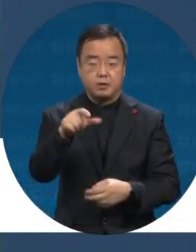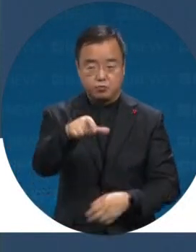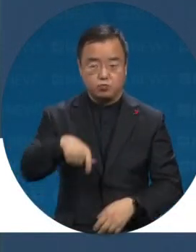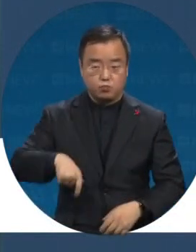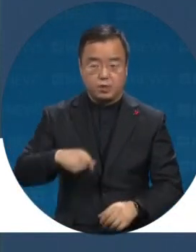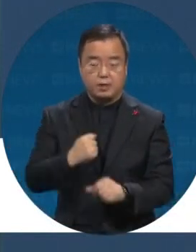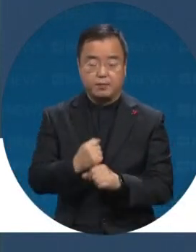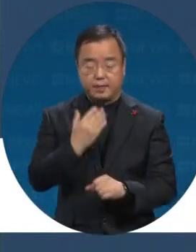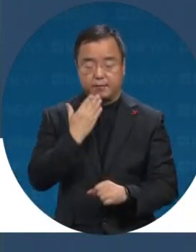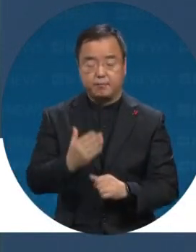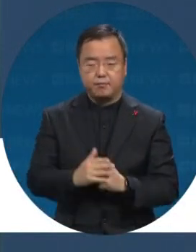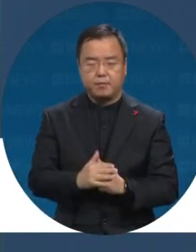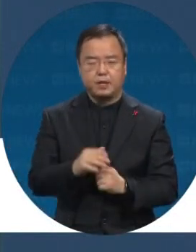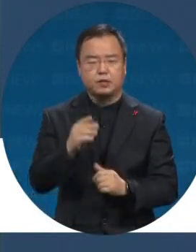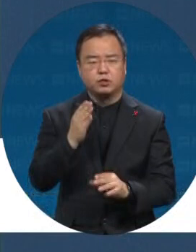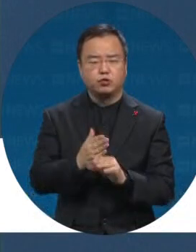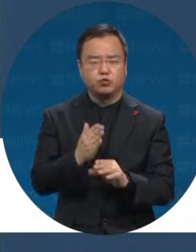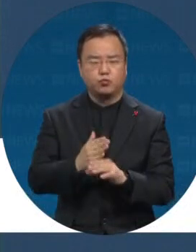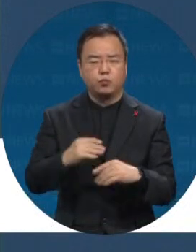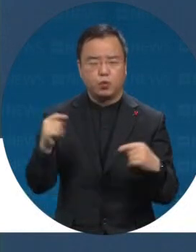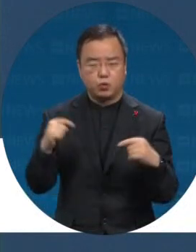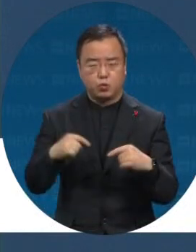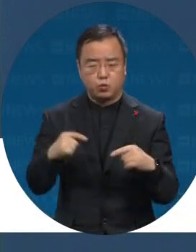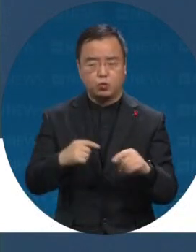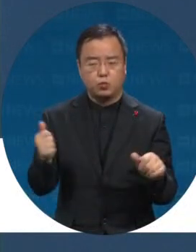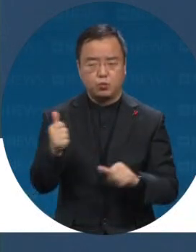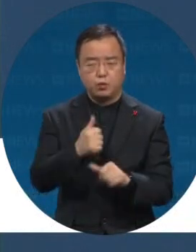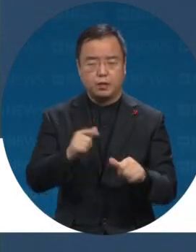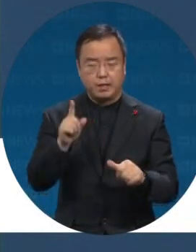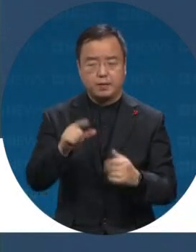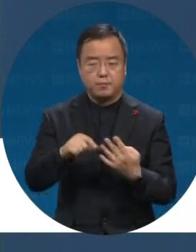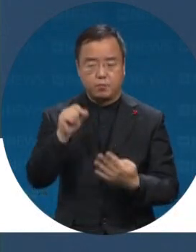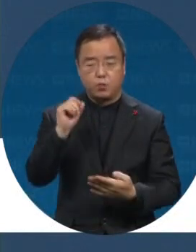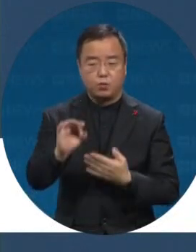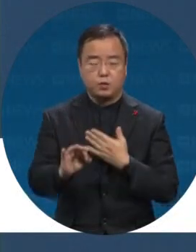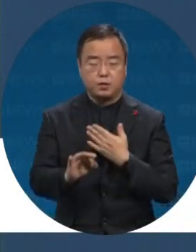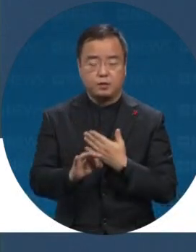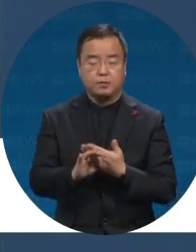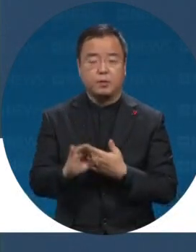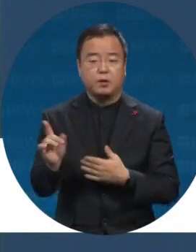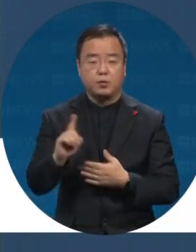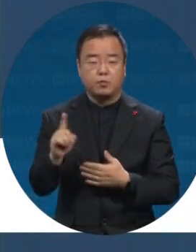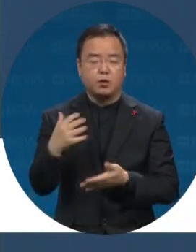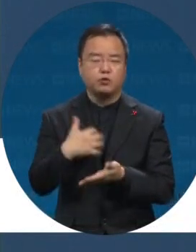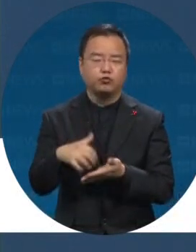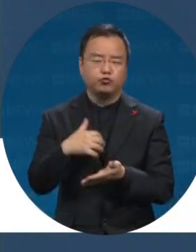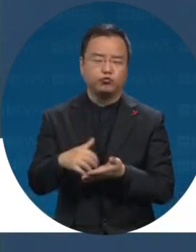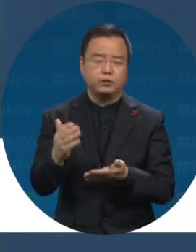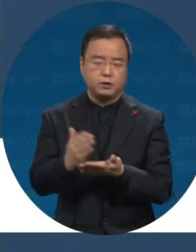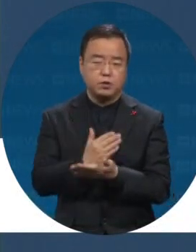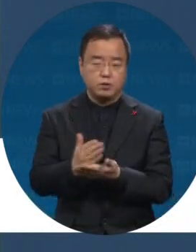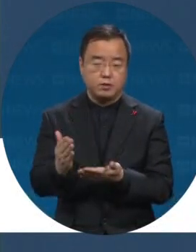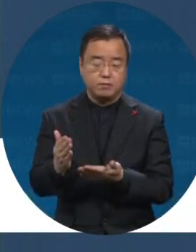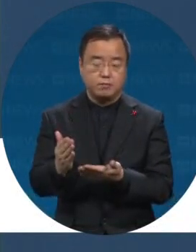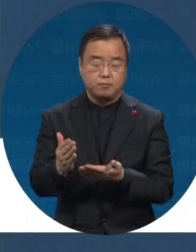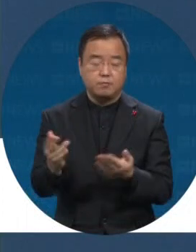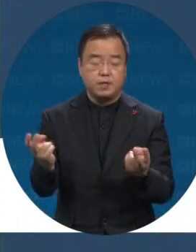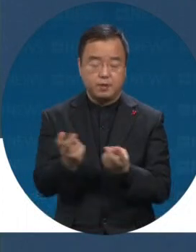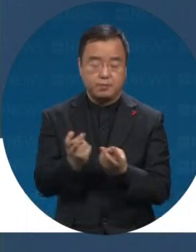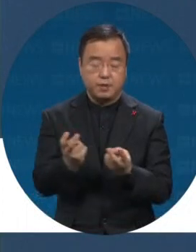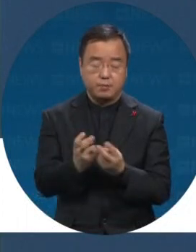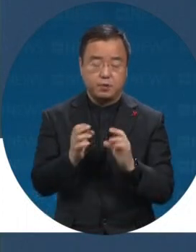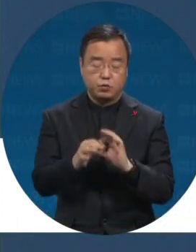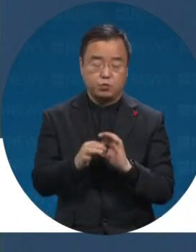청구단이라 가정에서 교섭 오늘 선임을 하려면 조합원수 산출하는 방식이 있거든요이 방식으로 조합원수를